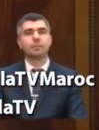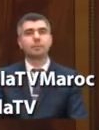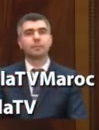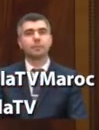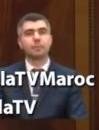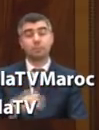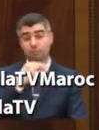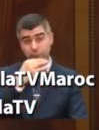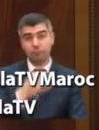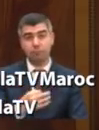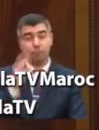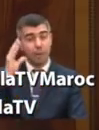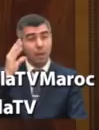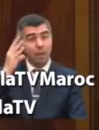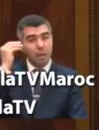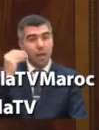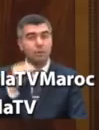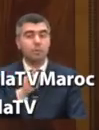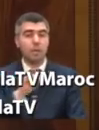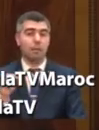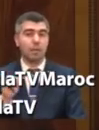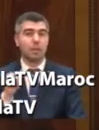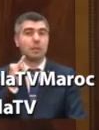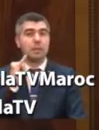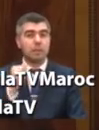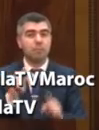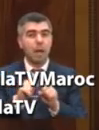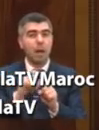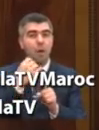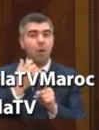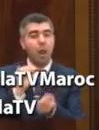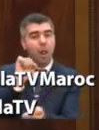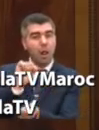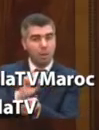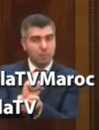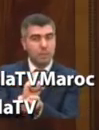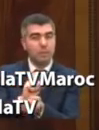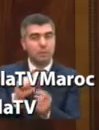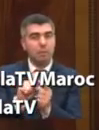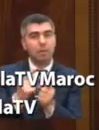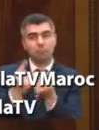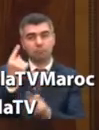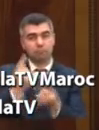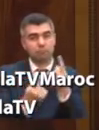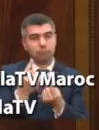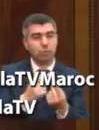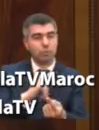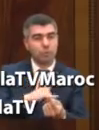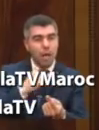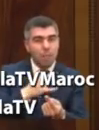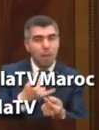وتقديراً وتذكيراً بتضحيات الأسرى المعتقلين الأبطال في سجون الاحتلال ومعتقلاته ومراكز